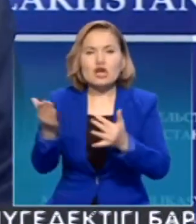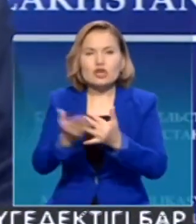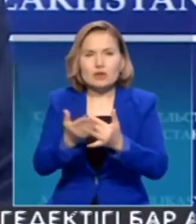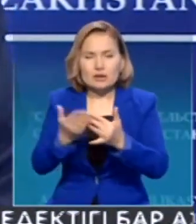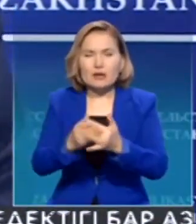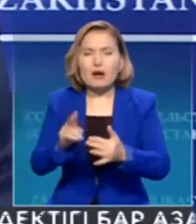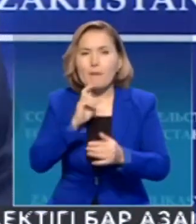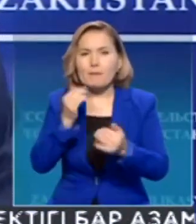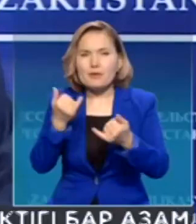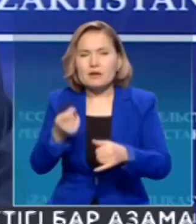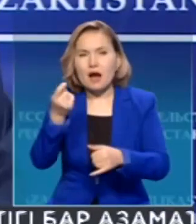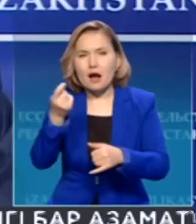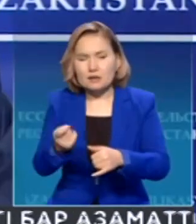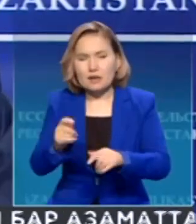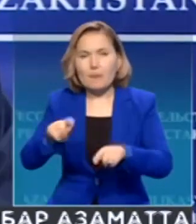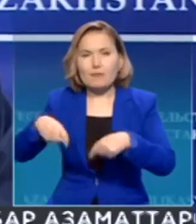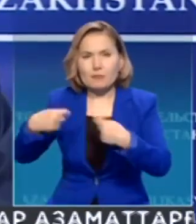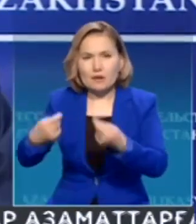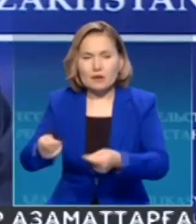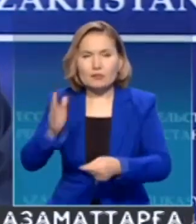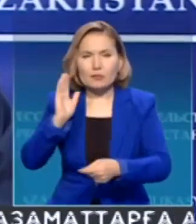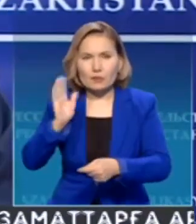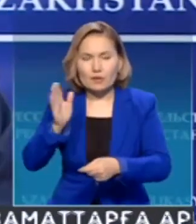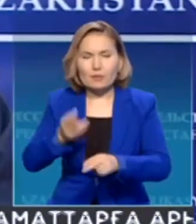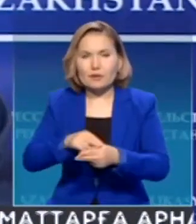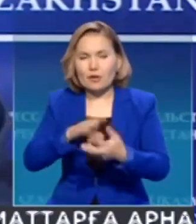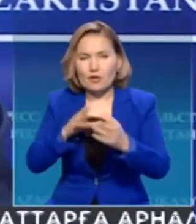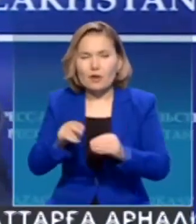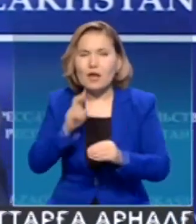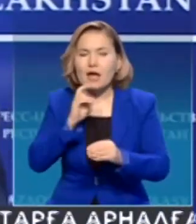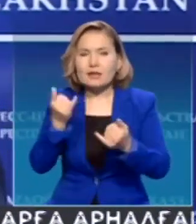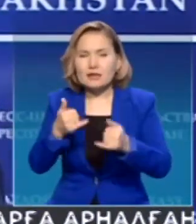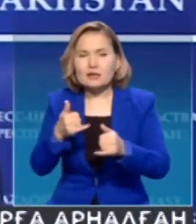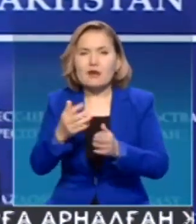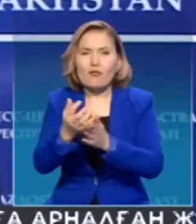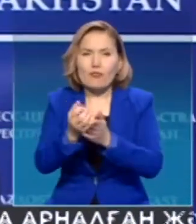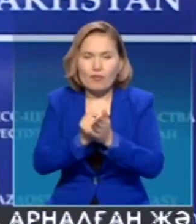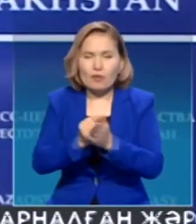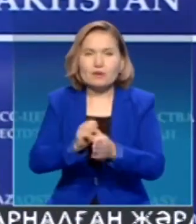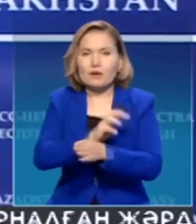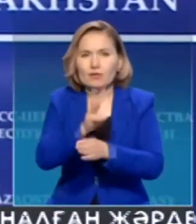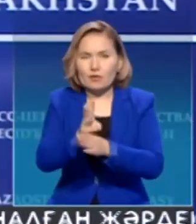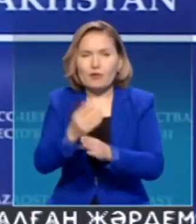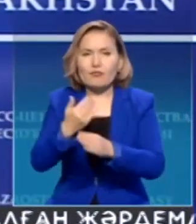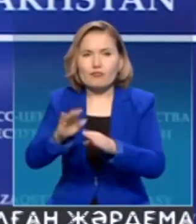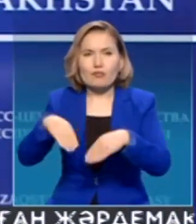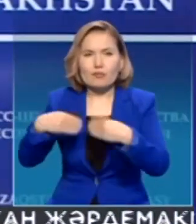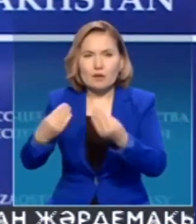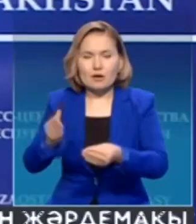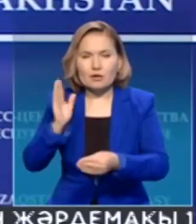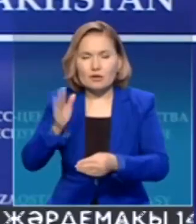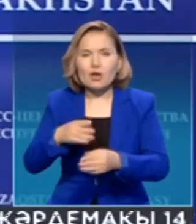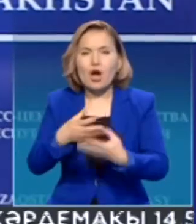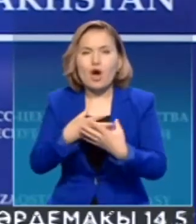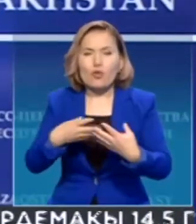жеңілдетілген, арзандатылған дизель отыны толығымен бөлініп отыр. Биыл